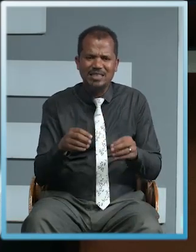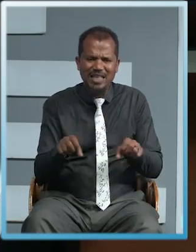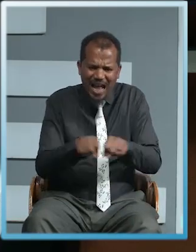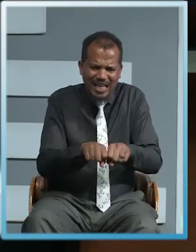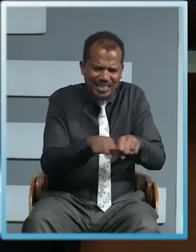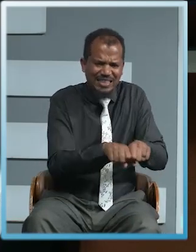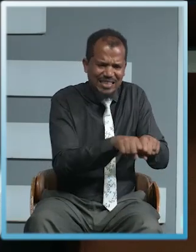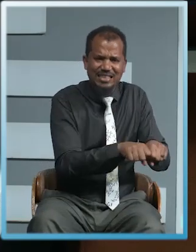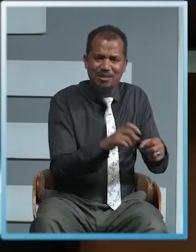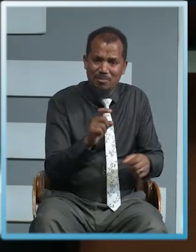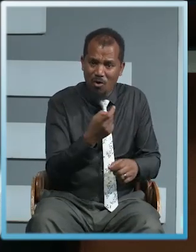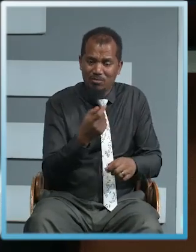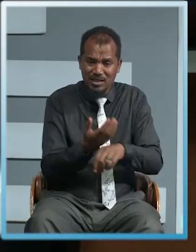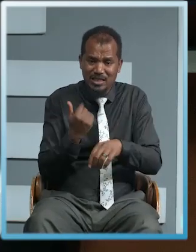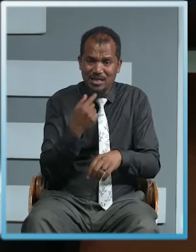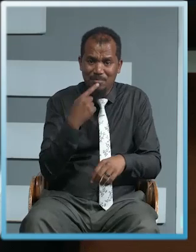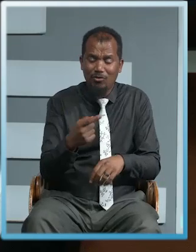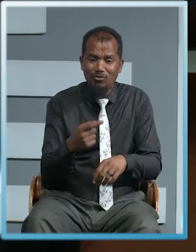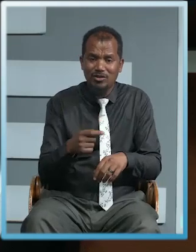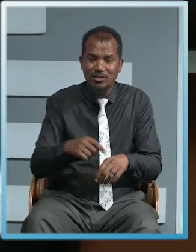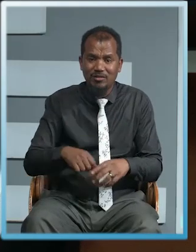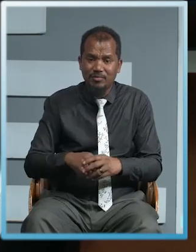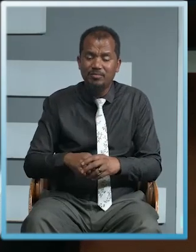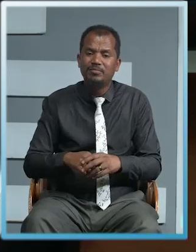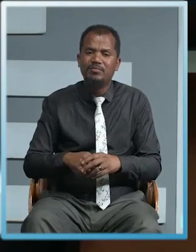ቢሆን ቀድም ባልኩት